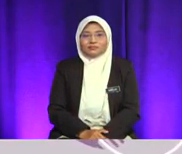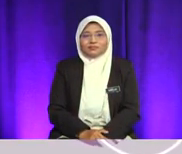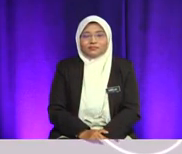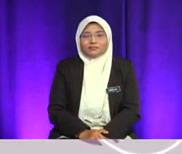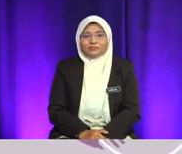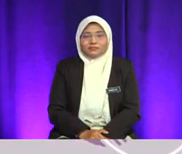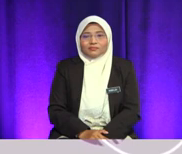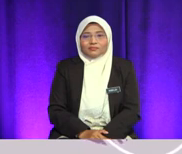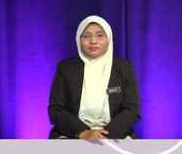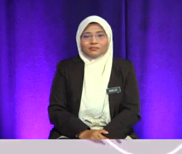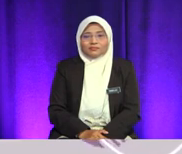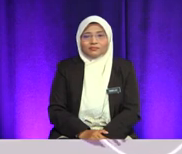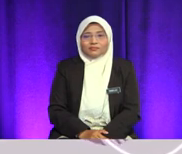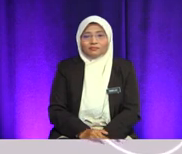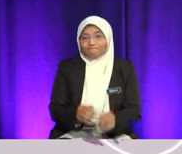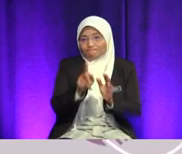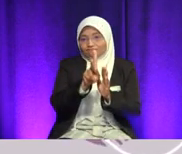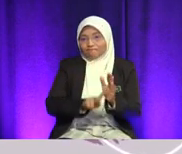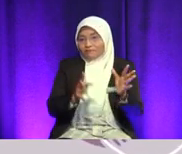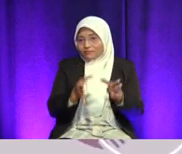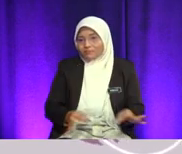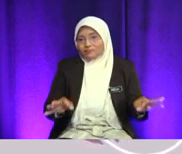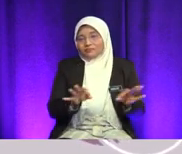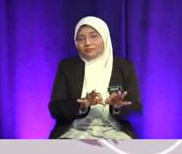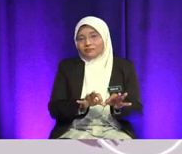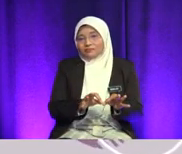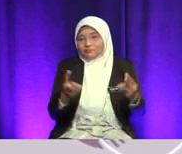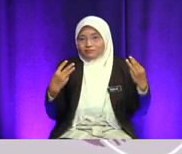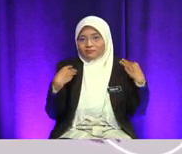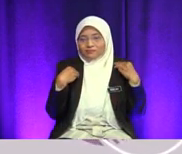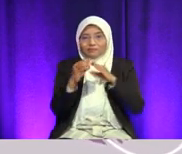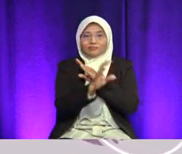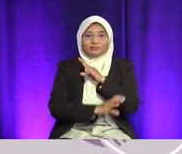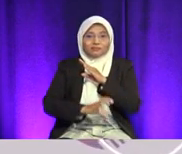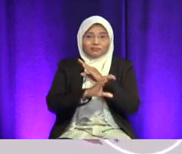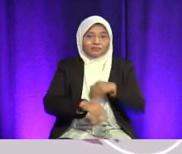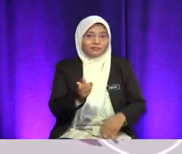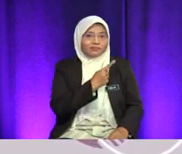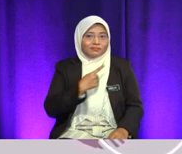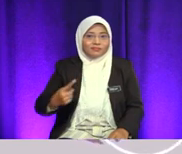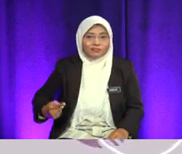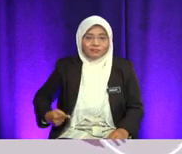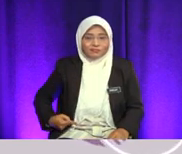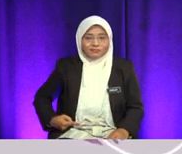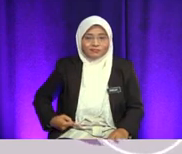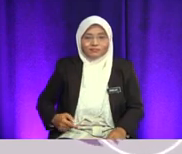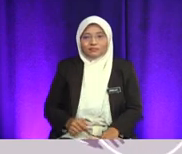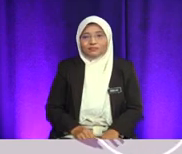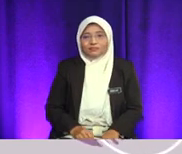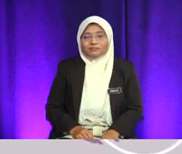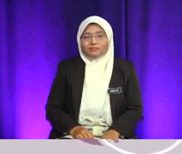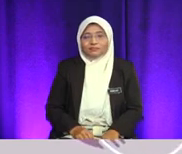Uraikan kepentingan mewujudkan negara berdaulat kepentingan mewujudkan negara berdaulat ialah mewujudkan